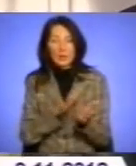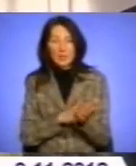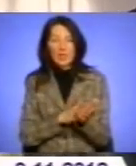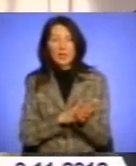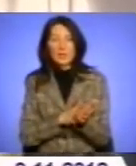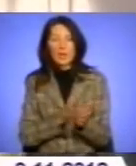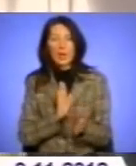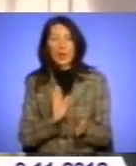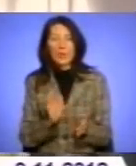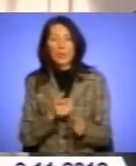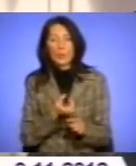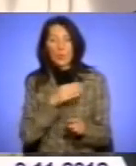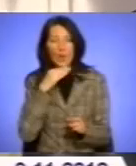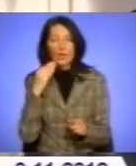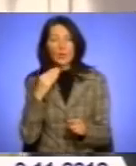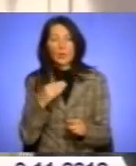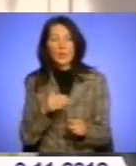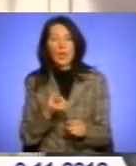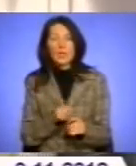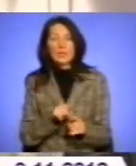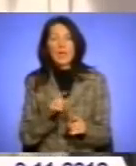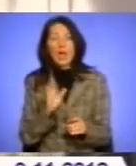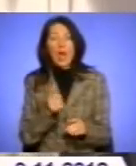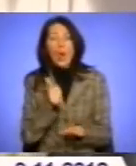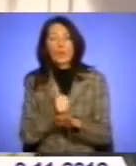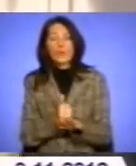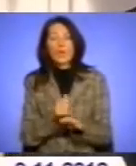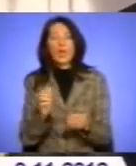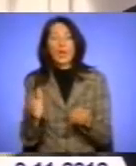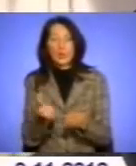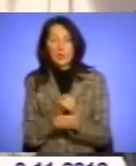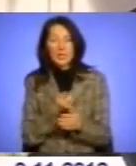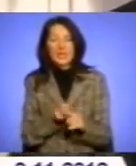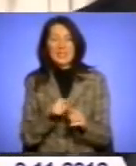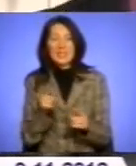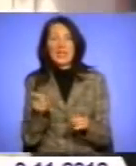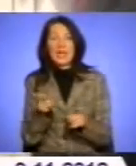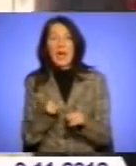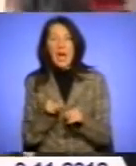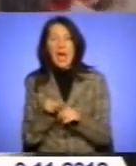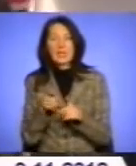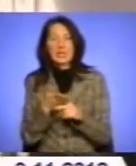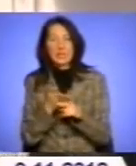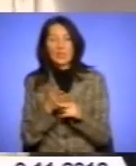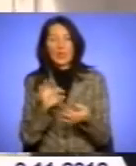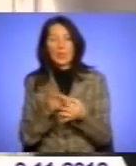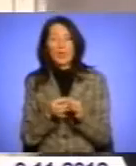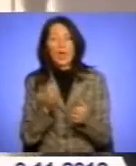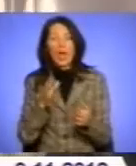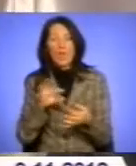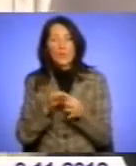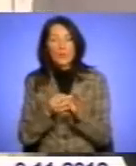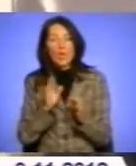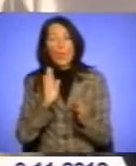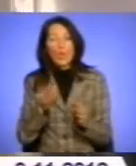бо їм було дуже багато. І мені здається, це головне досягнення цієї альтернативної олімпіади. Відповіді були і очікуваними,